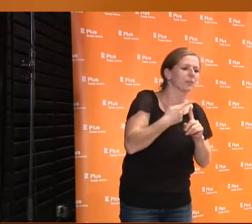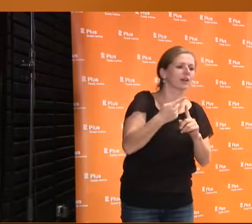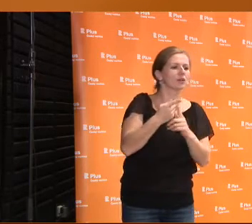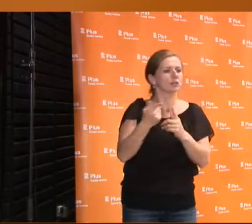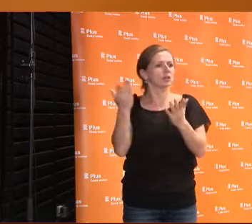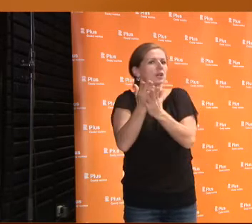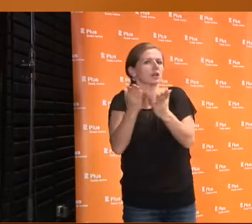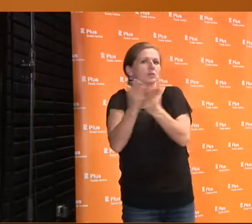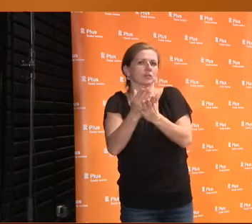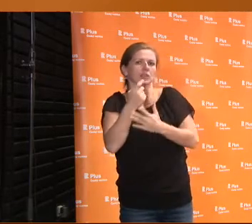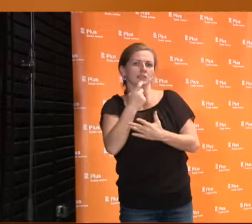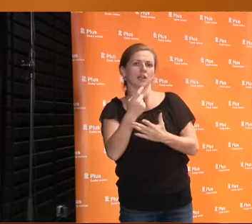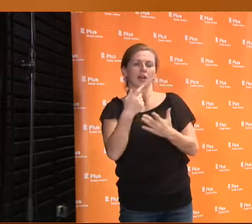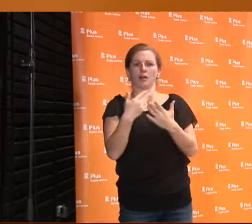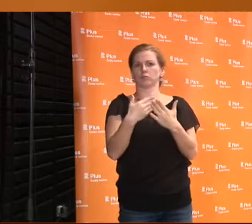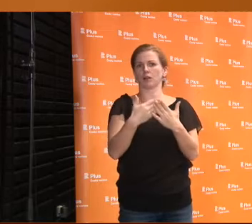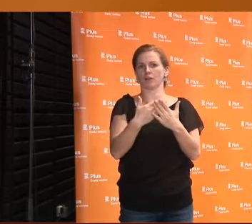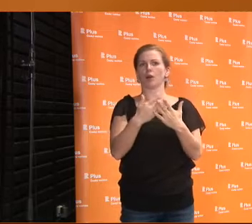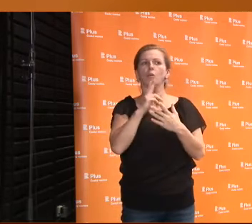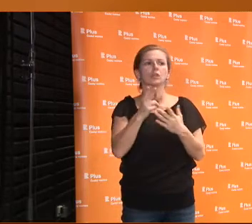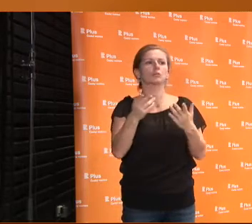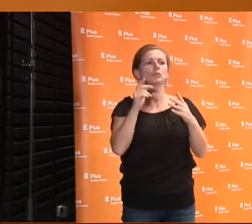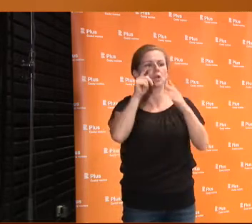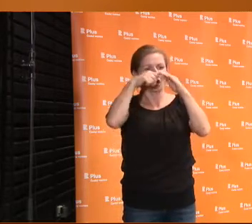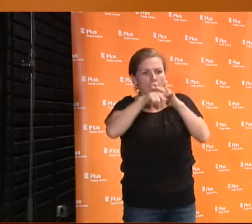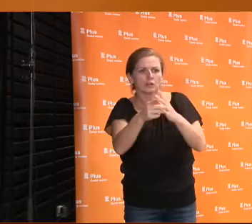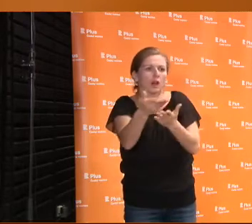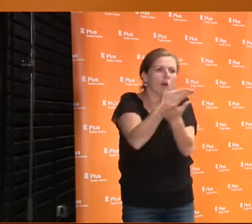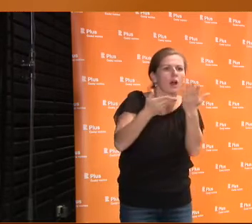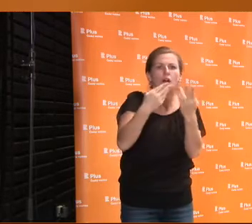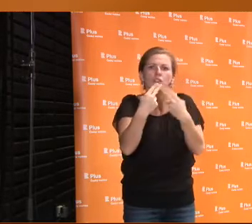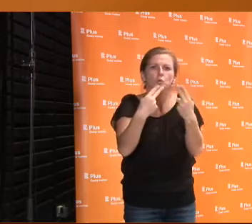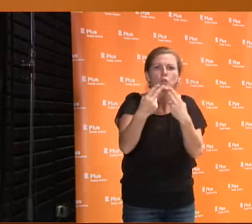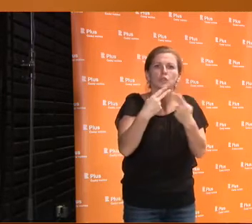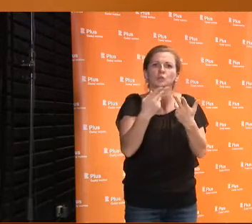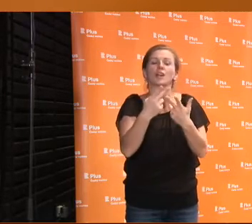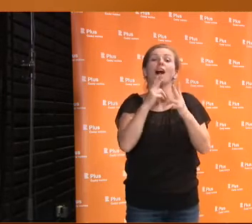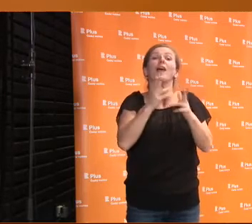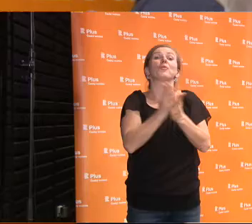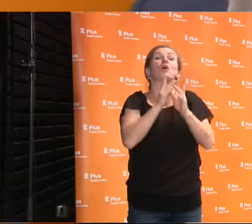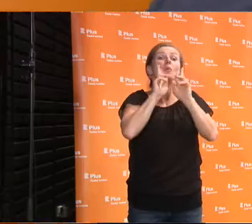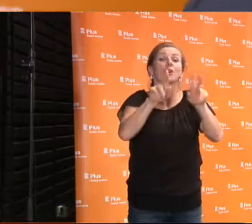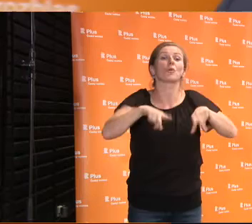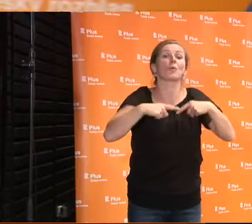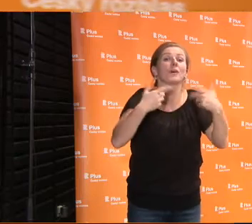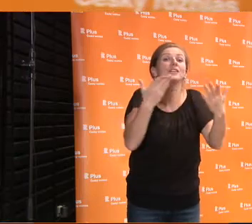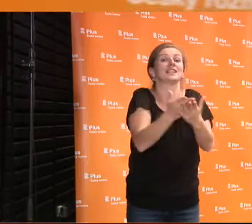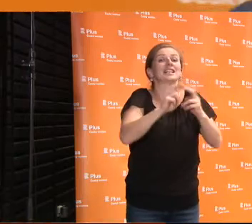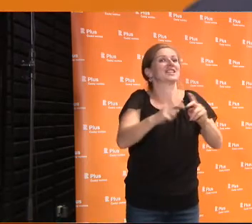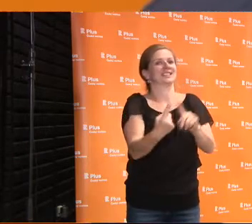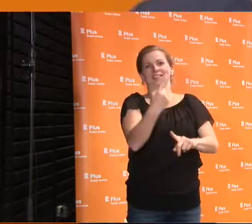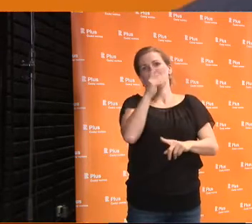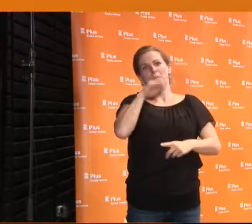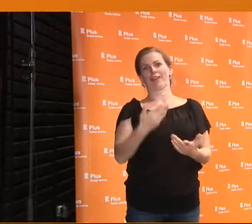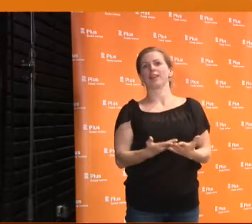velmi, velmi intenzivní diskuse, ale je pravda, že se špatně aplikují ta řešení. Paní Jaburková, jak je to v praxi v biznisu?